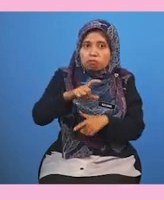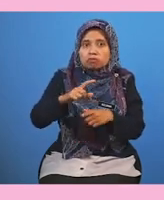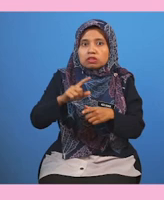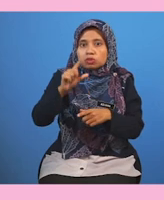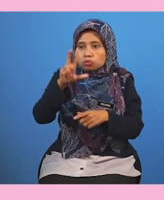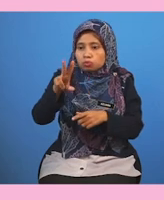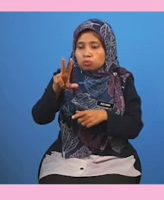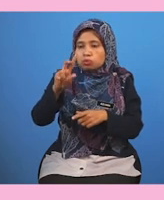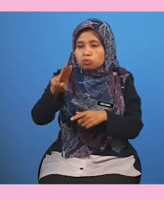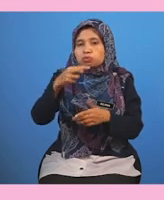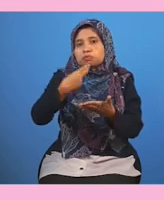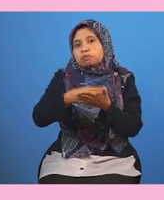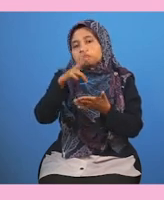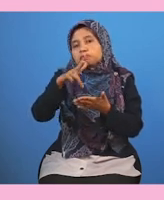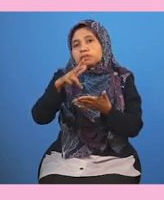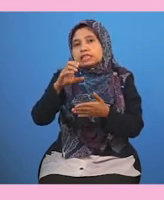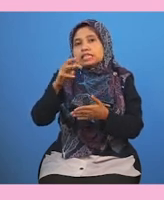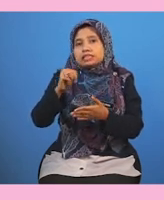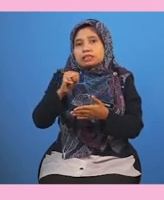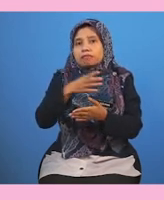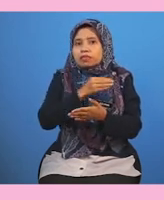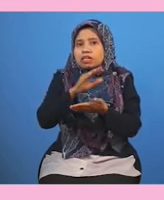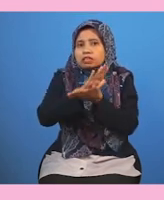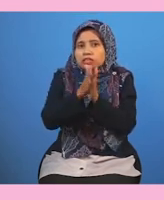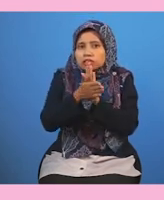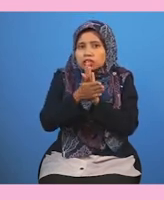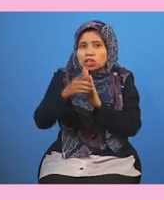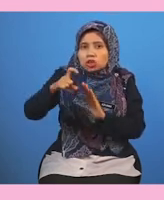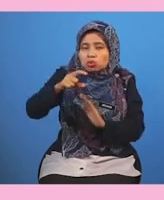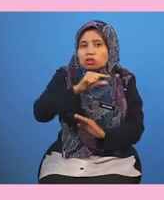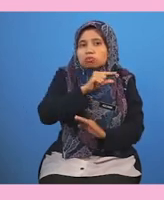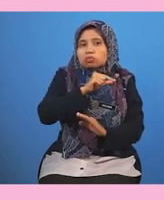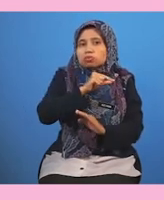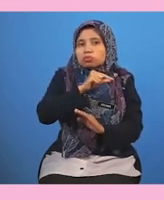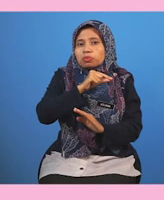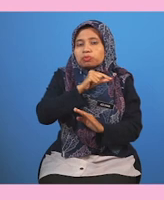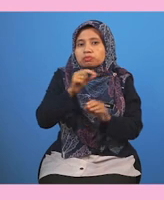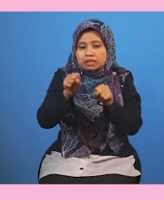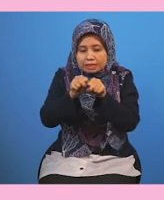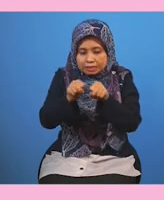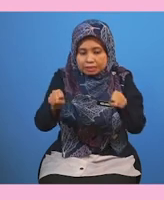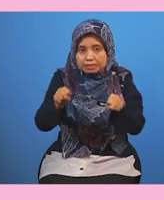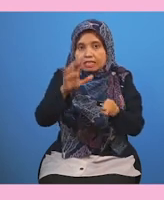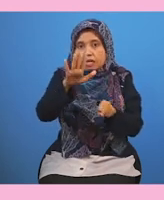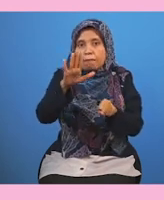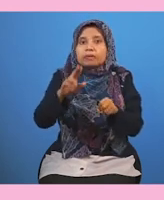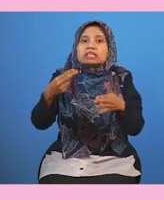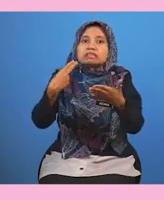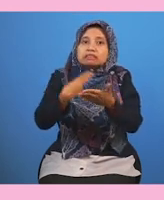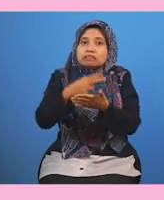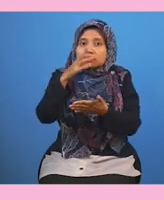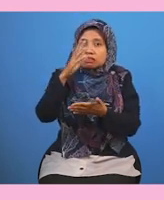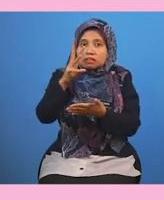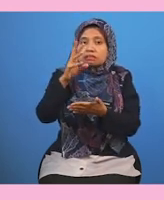cm dan menjadi ulat burung dengan warna perang kehitaman bersaiz 5 hingga 6